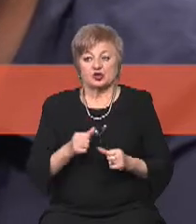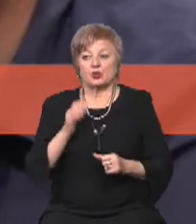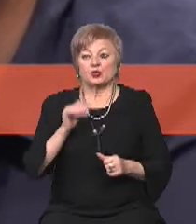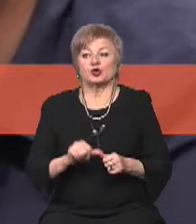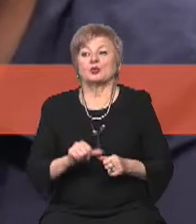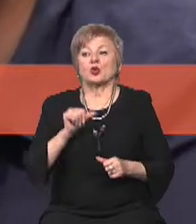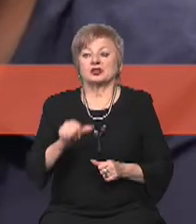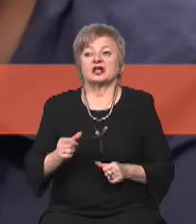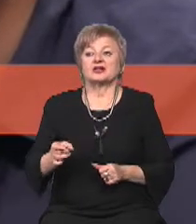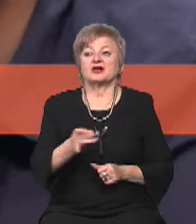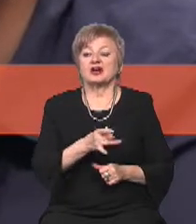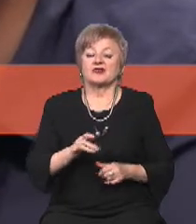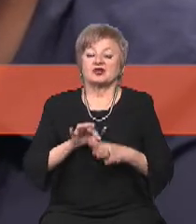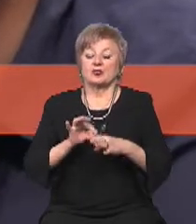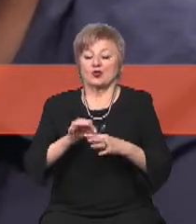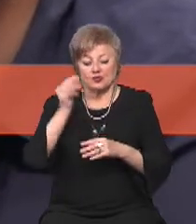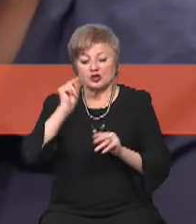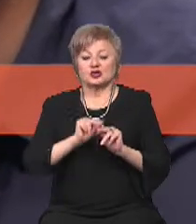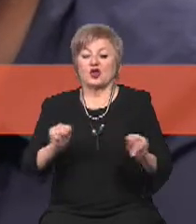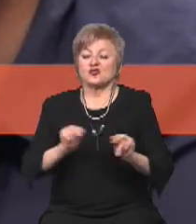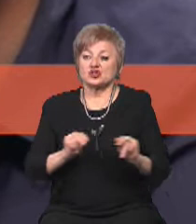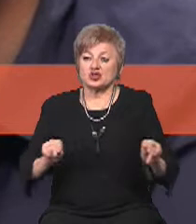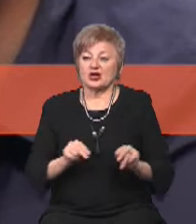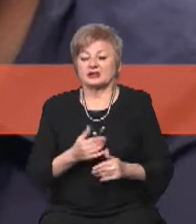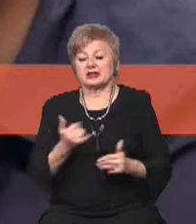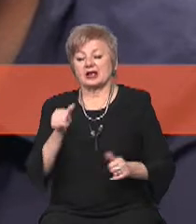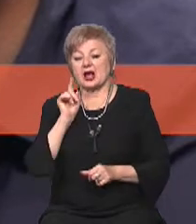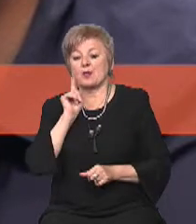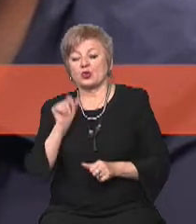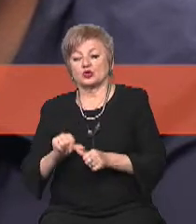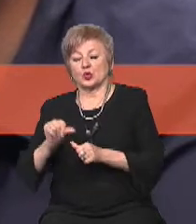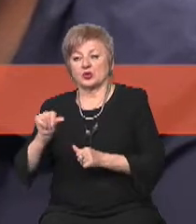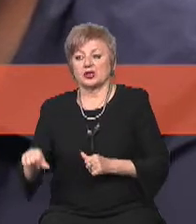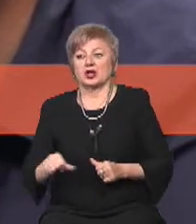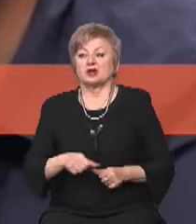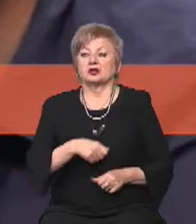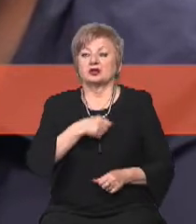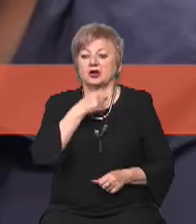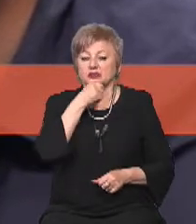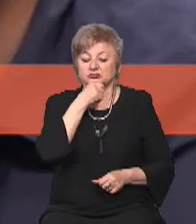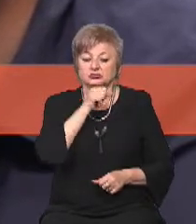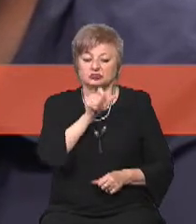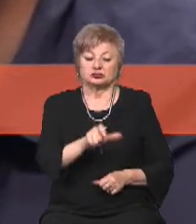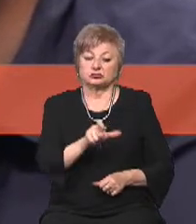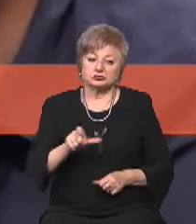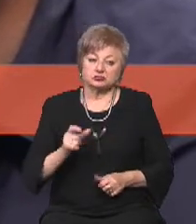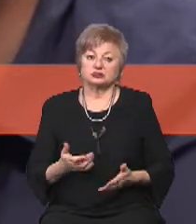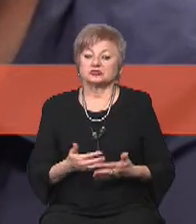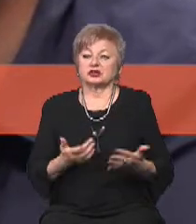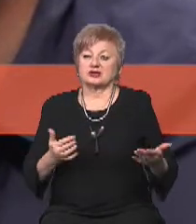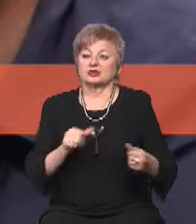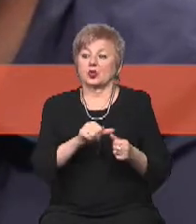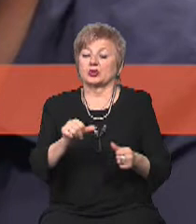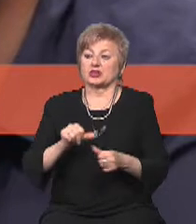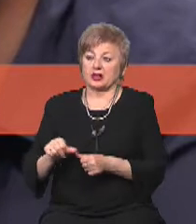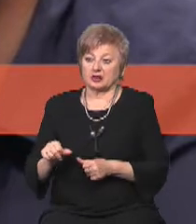окремо і в районах проводити навчання, і окремо і для молоді, і для житлового сектора, і для комунального сектора.